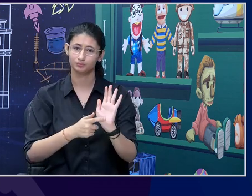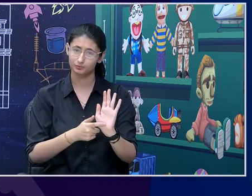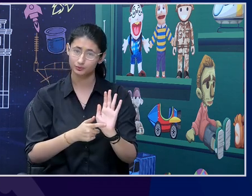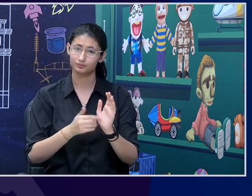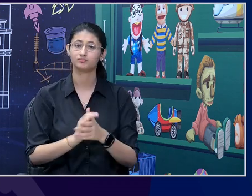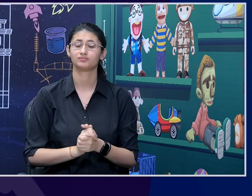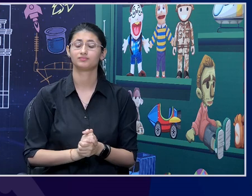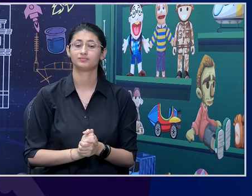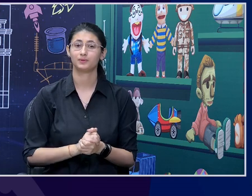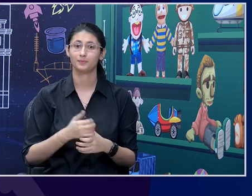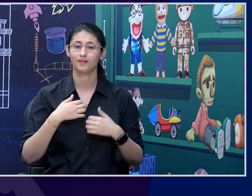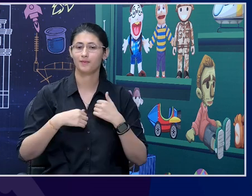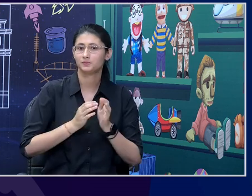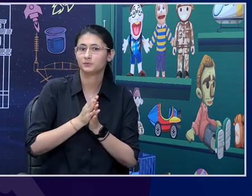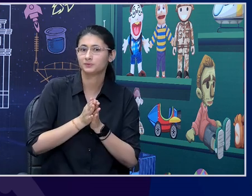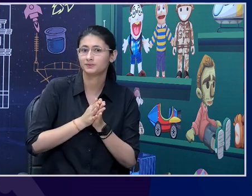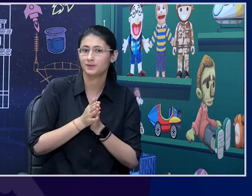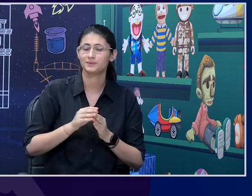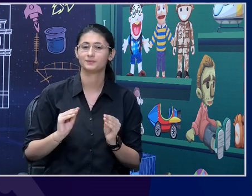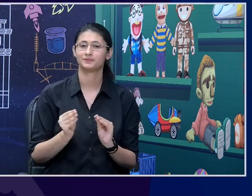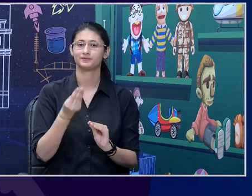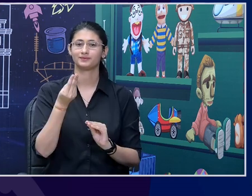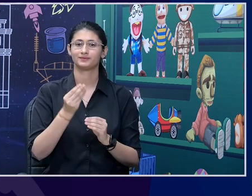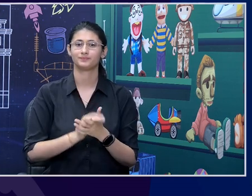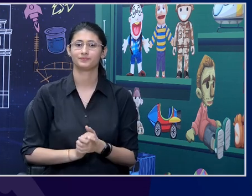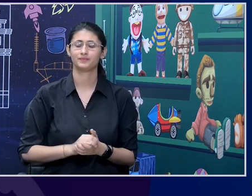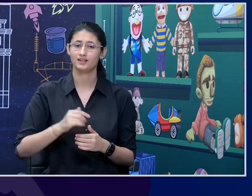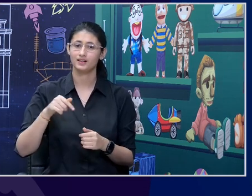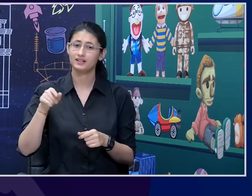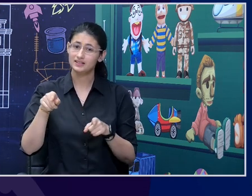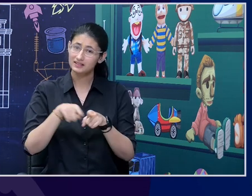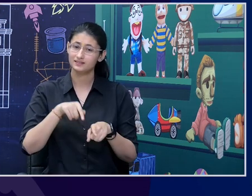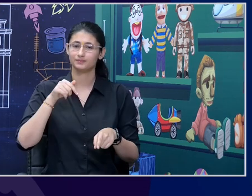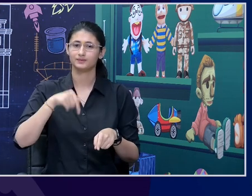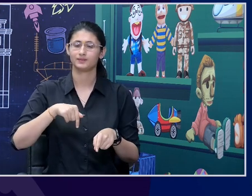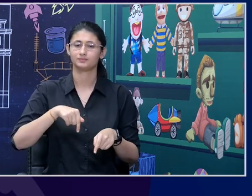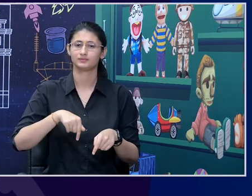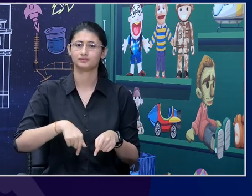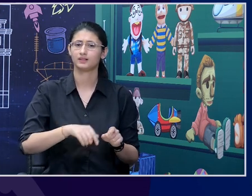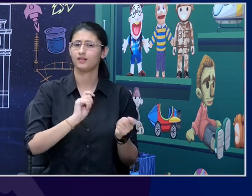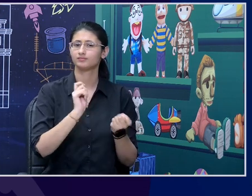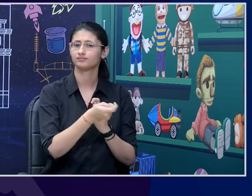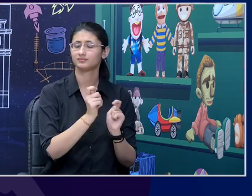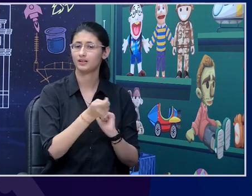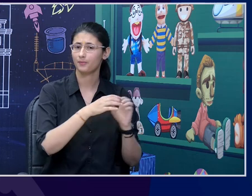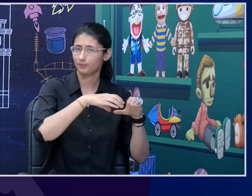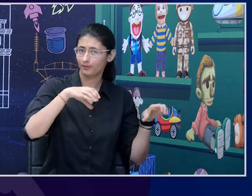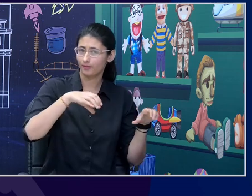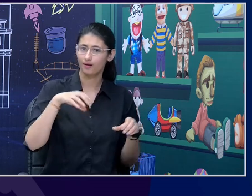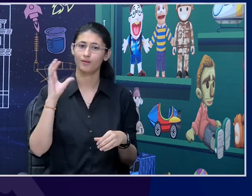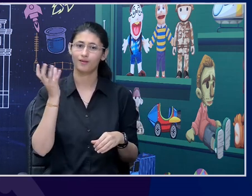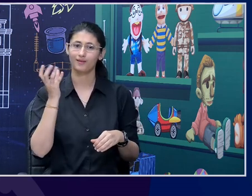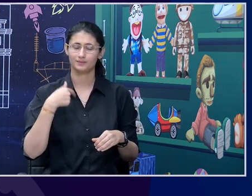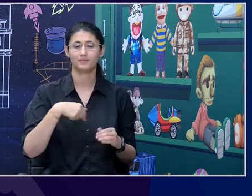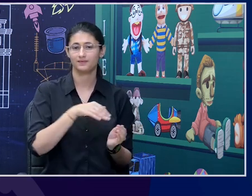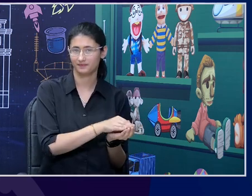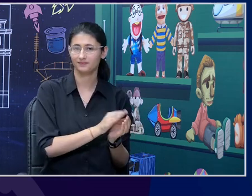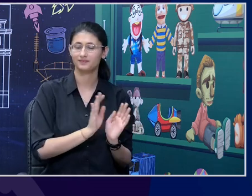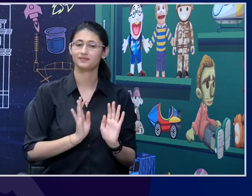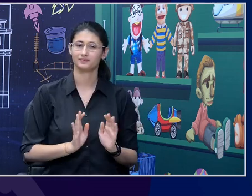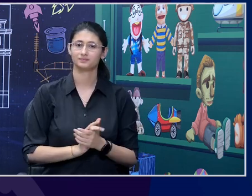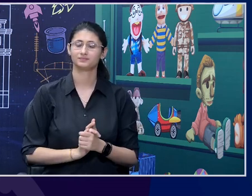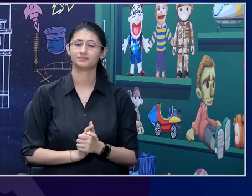जैसा की हमारे साथ ले भी हैं मुझे लगता है स्टोरी टेलिंग जैसे आपने मुझसे कहा की अब बताइए क्या